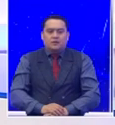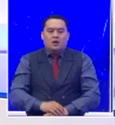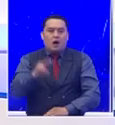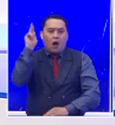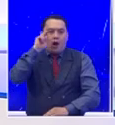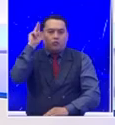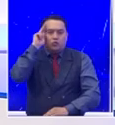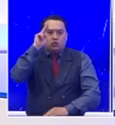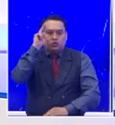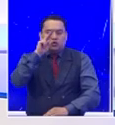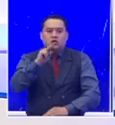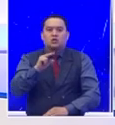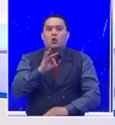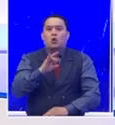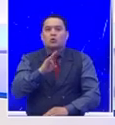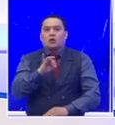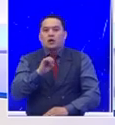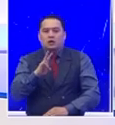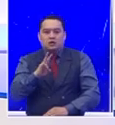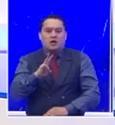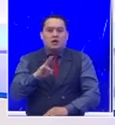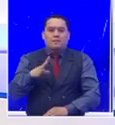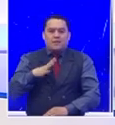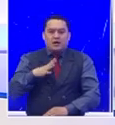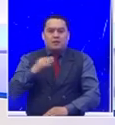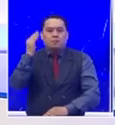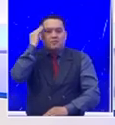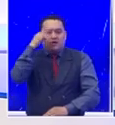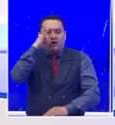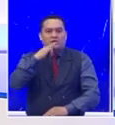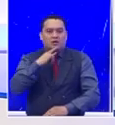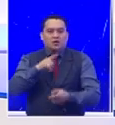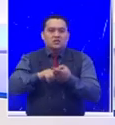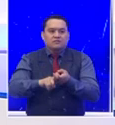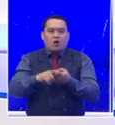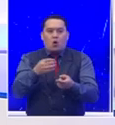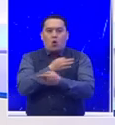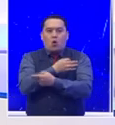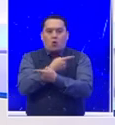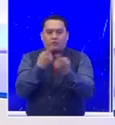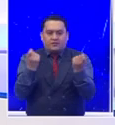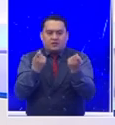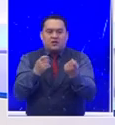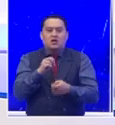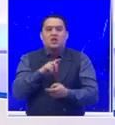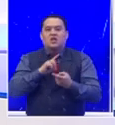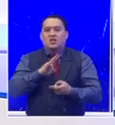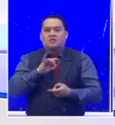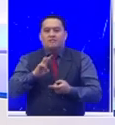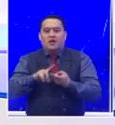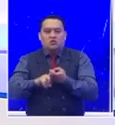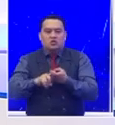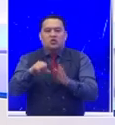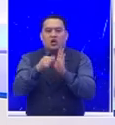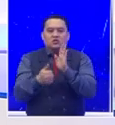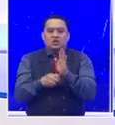Сессия в дистанционном формате. В связи с реализацией превентивных мер в Казахстане, связанных с объявлением пандемии коронавирусной инфекции, с